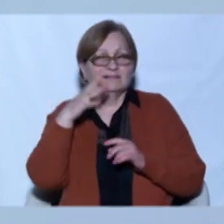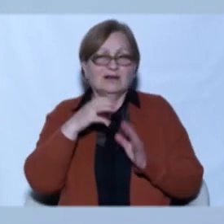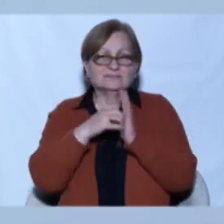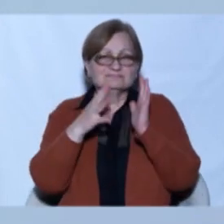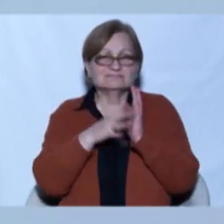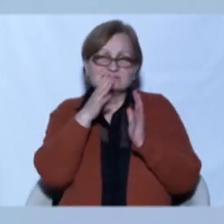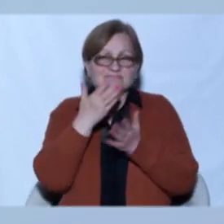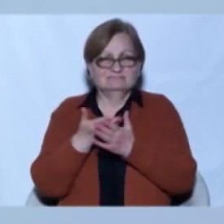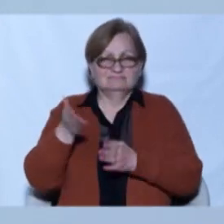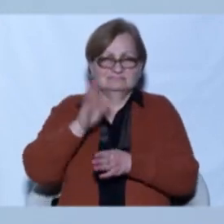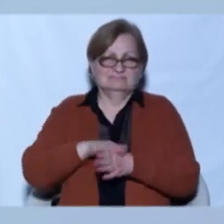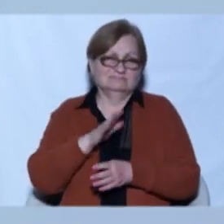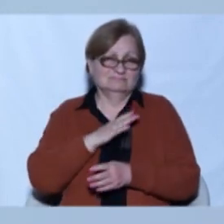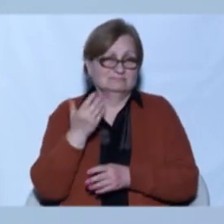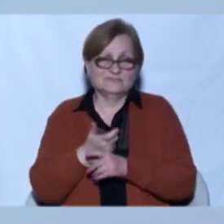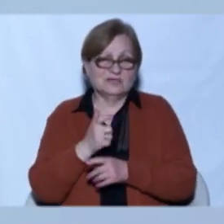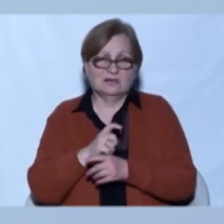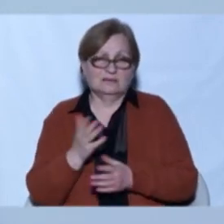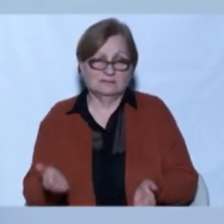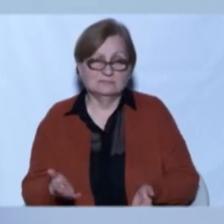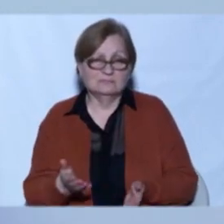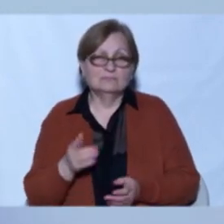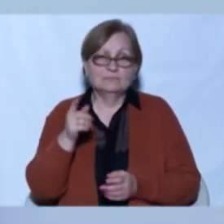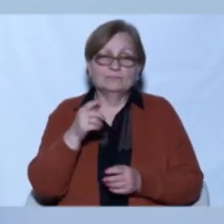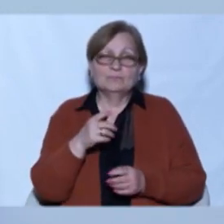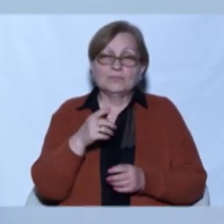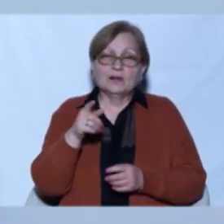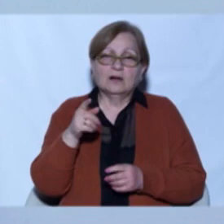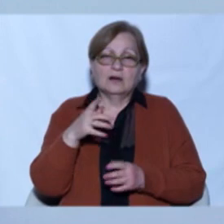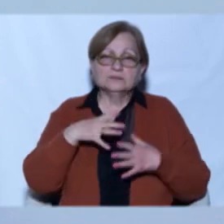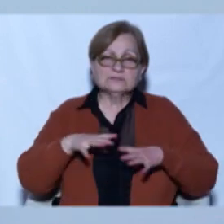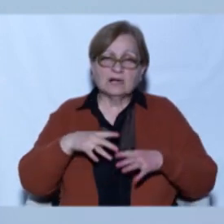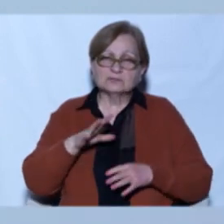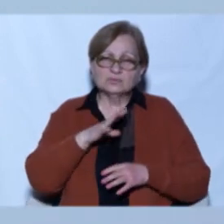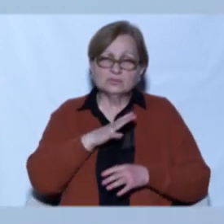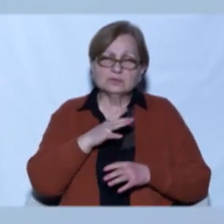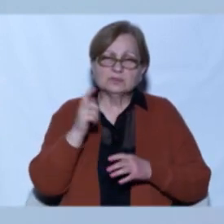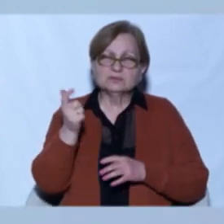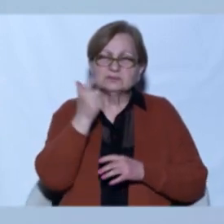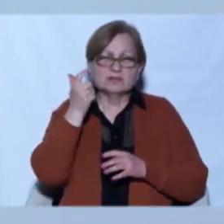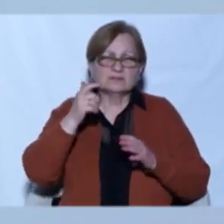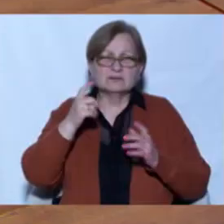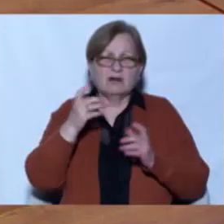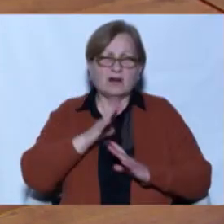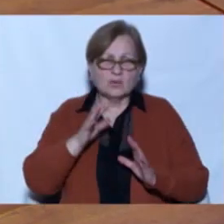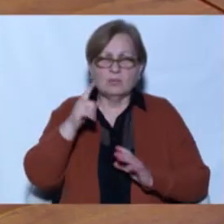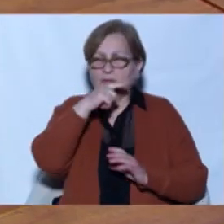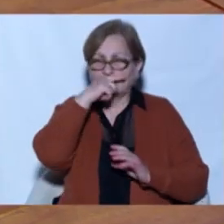ამოიცნო. ილია 19 საუკუნის მოღვაწეა, როდესაც საქართველო იყო თავისუფლება წართმეული